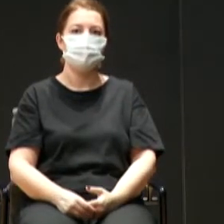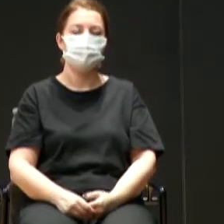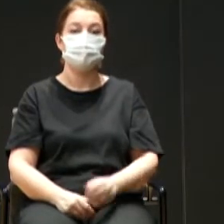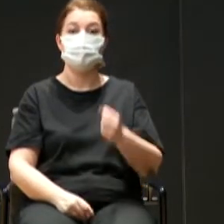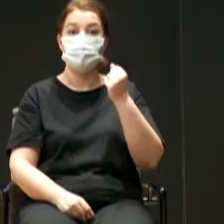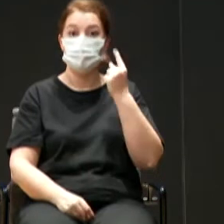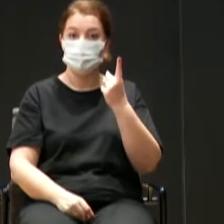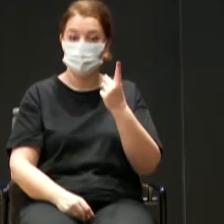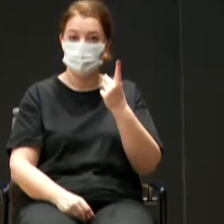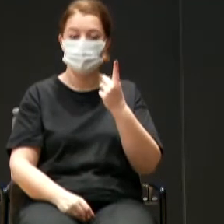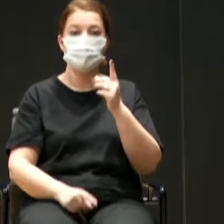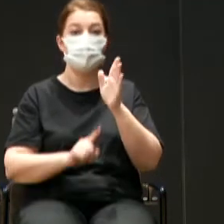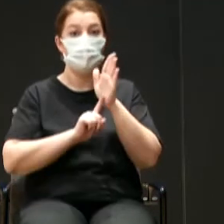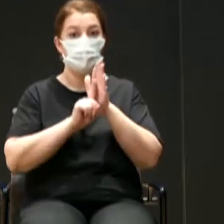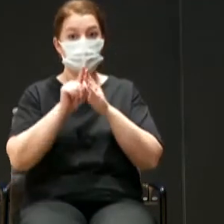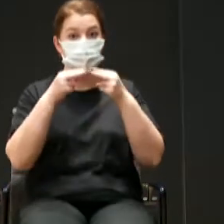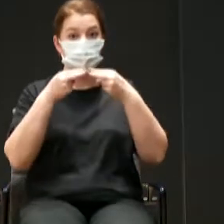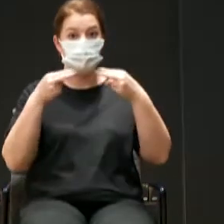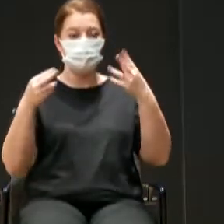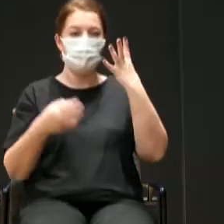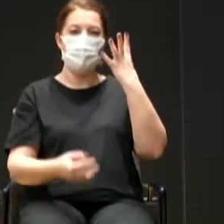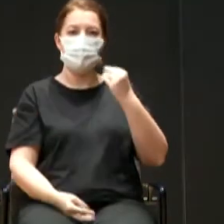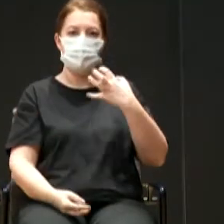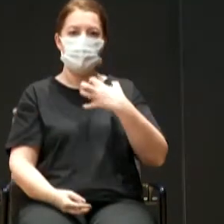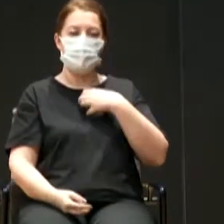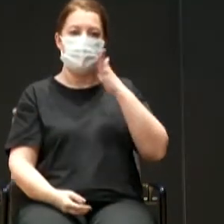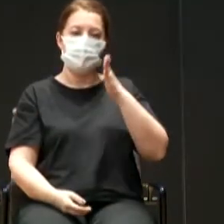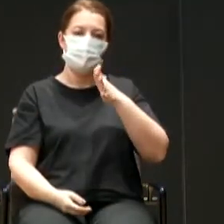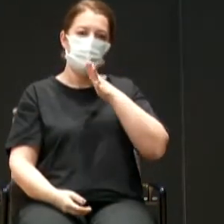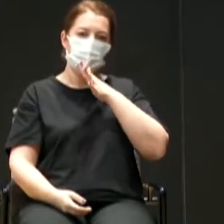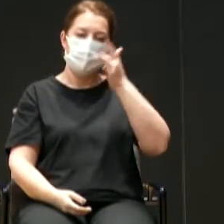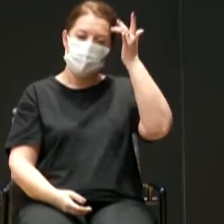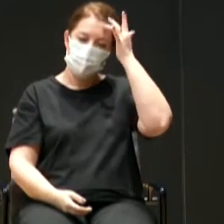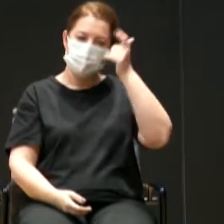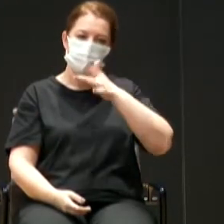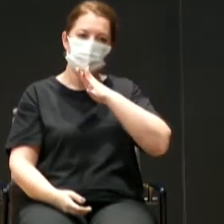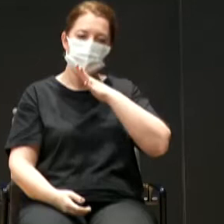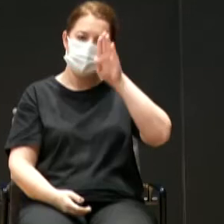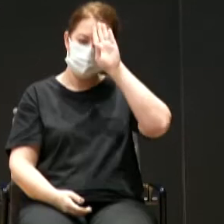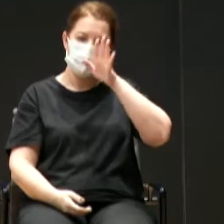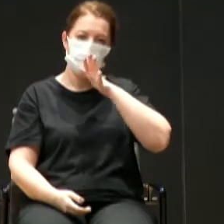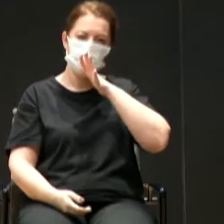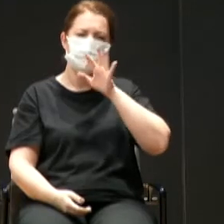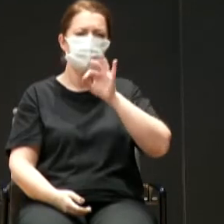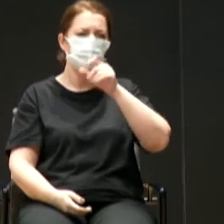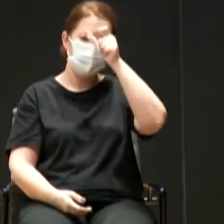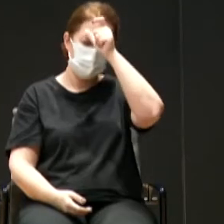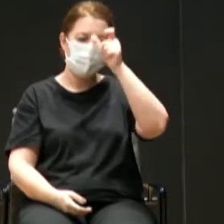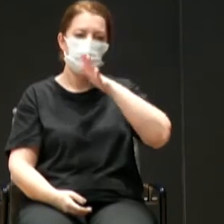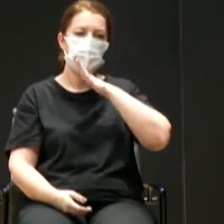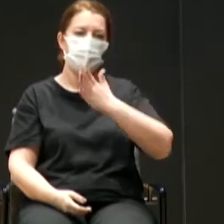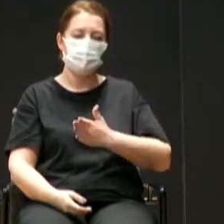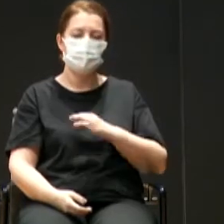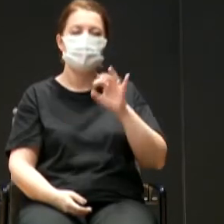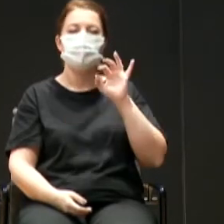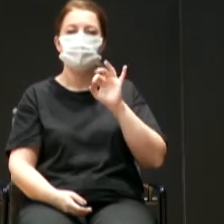Bir başarı hikayesi olduğunu kendisi de biliyor. Beylikdüzü de biliyor, İstanbul'da biliyor, artık Türkiye'de biliyor.